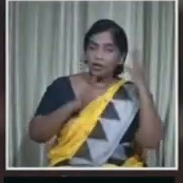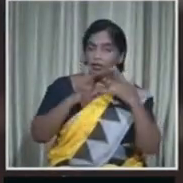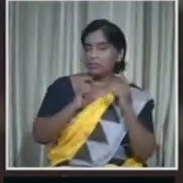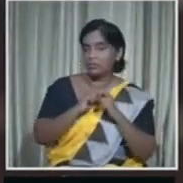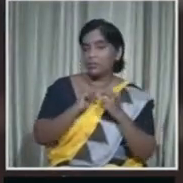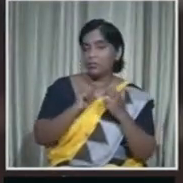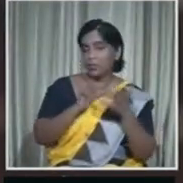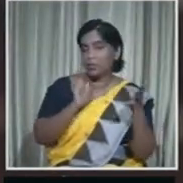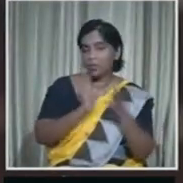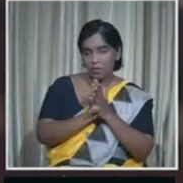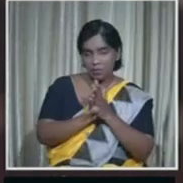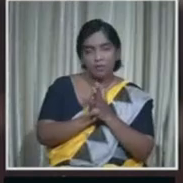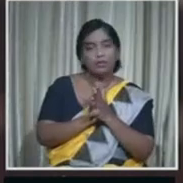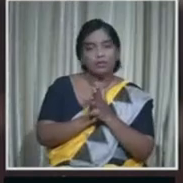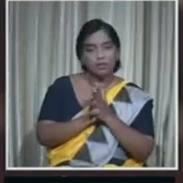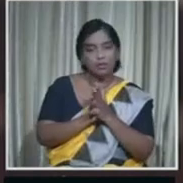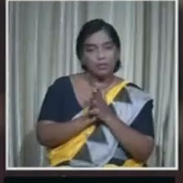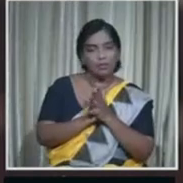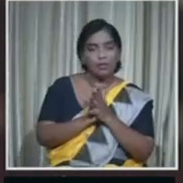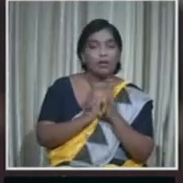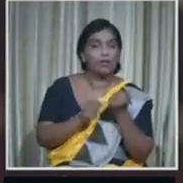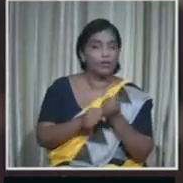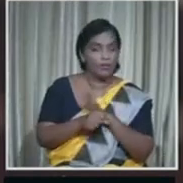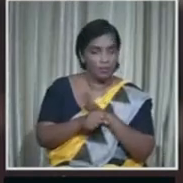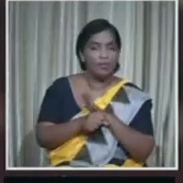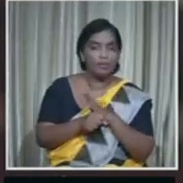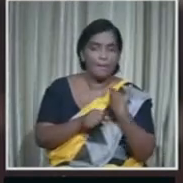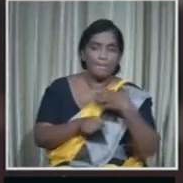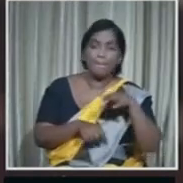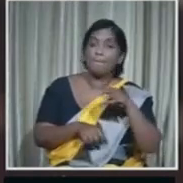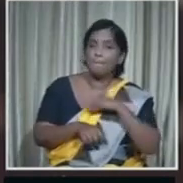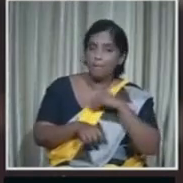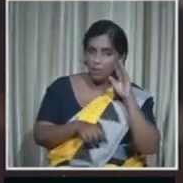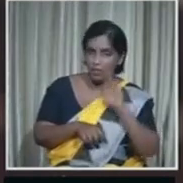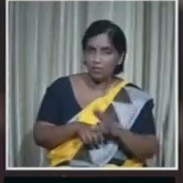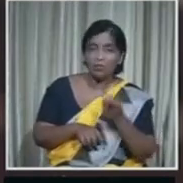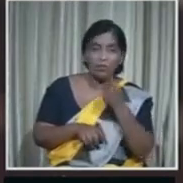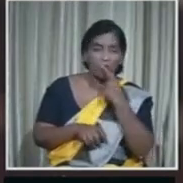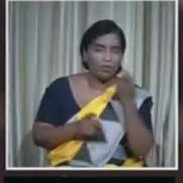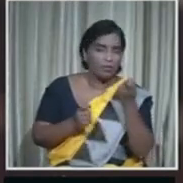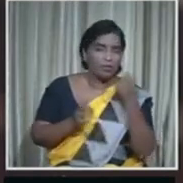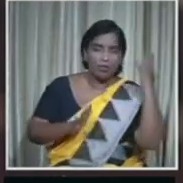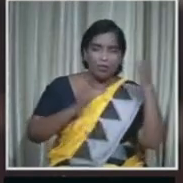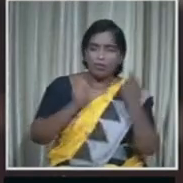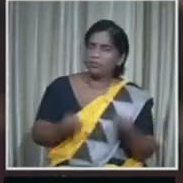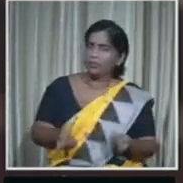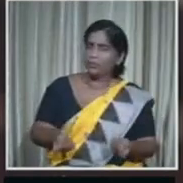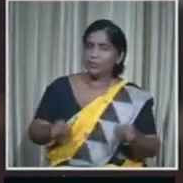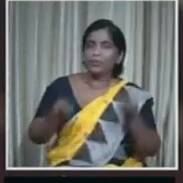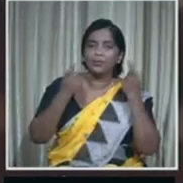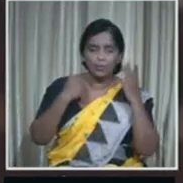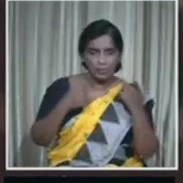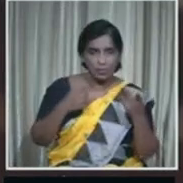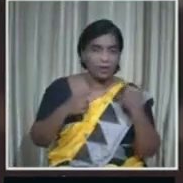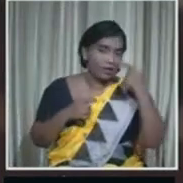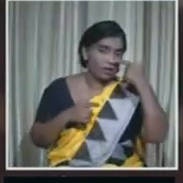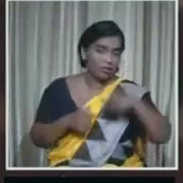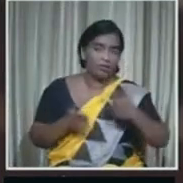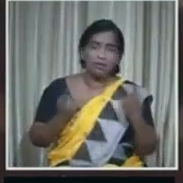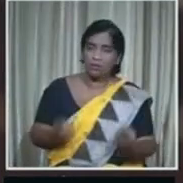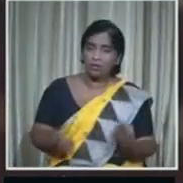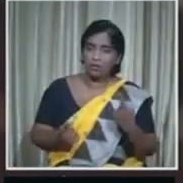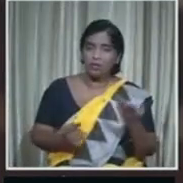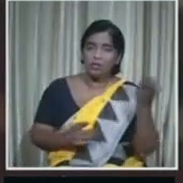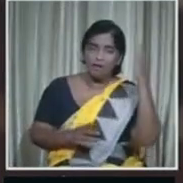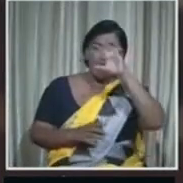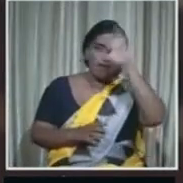එක්ක කොවිඩ් එක හරහා අපි පිළිගන්න ඕනේ. බාණ්ඩ මිල මුළු ලෝකෙම වැඩි වෙලා තියෙනවා. තෙල් හික සමහර රටවල් වල ඇති